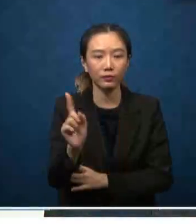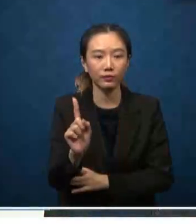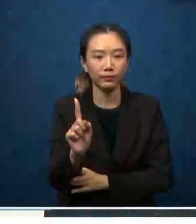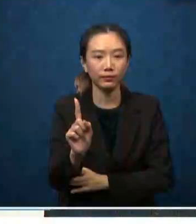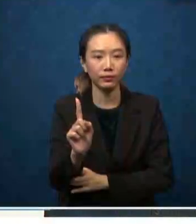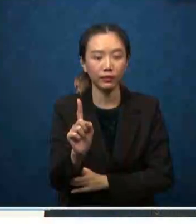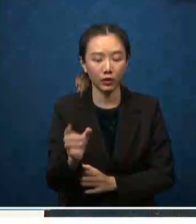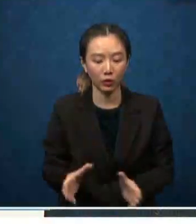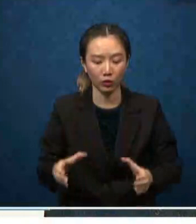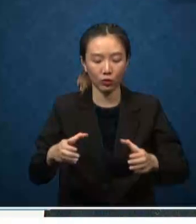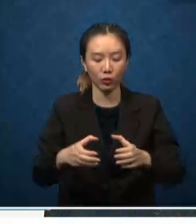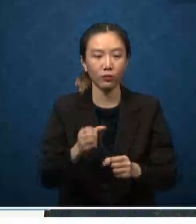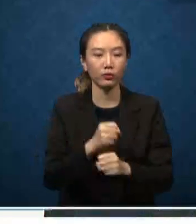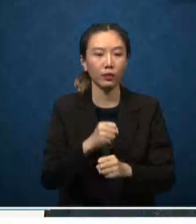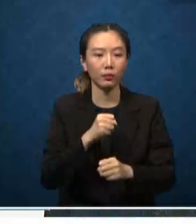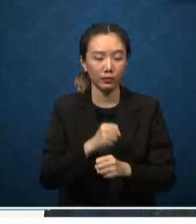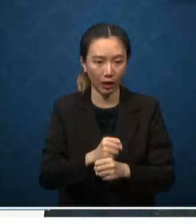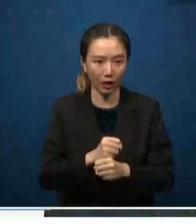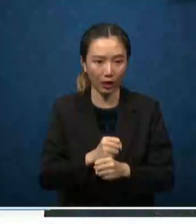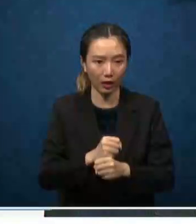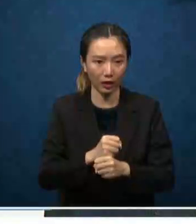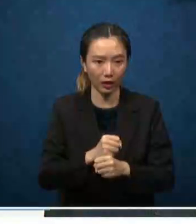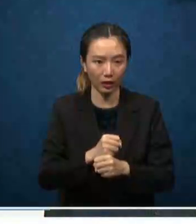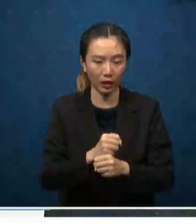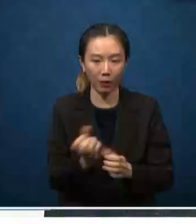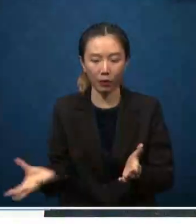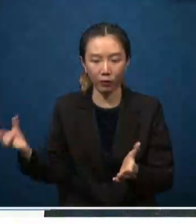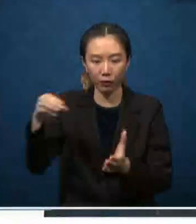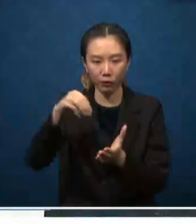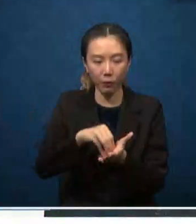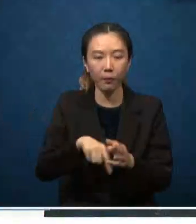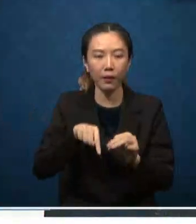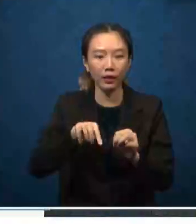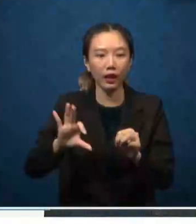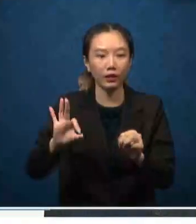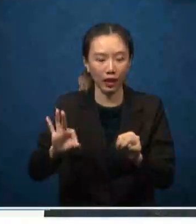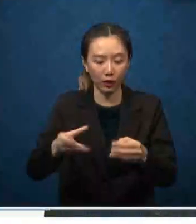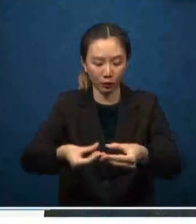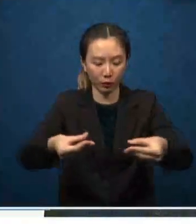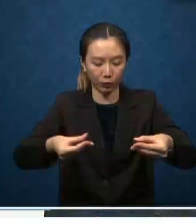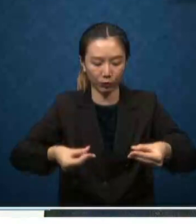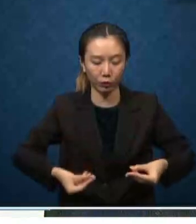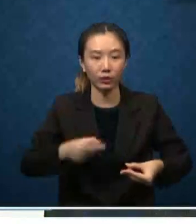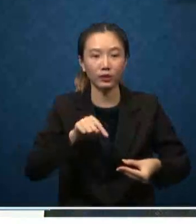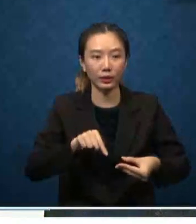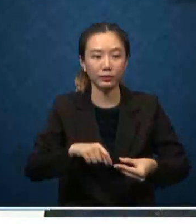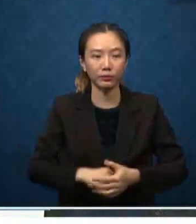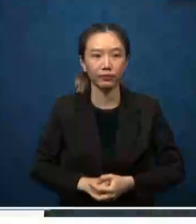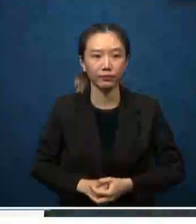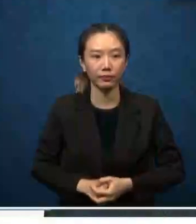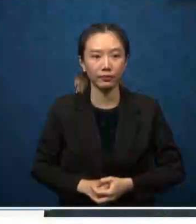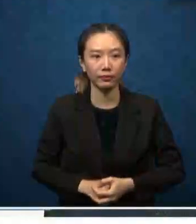คณะทำงานเนี่ยได้เอามาบังคับไว้ในมาตรา9ของพระราชบัญญัติฉบับนี้ต